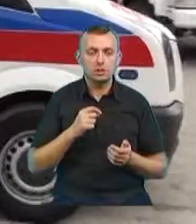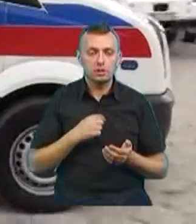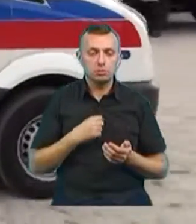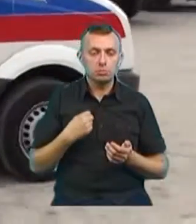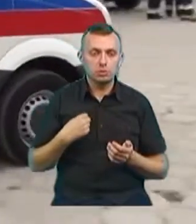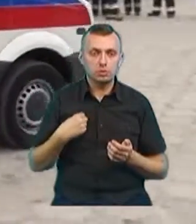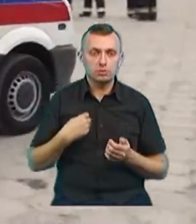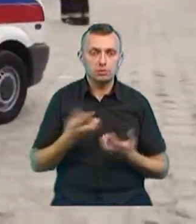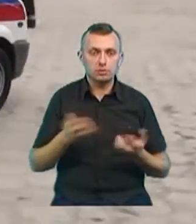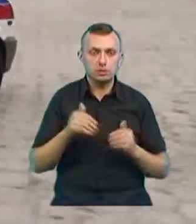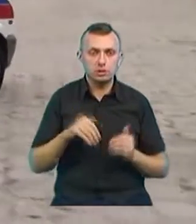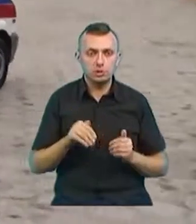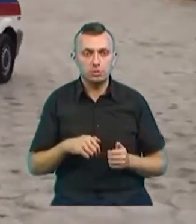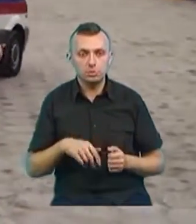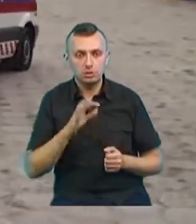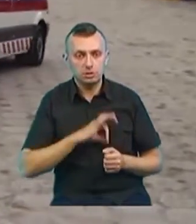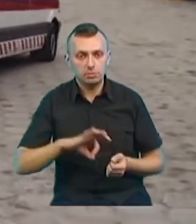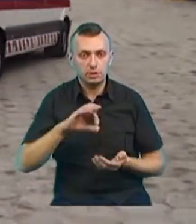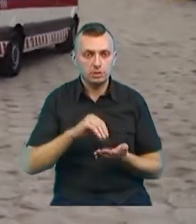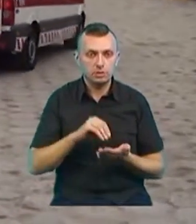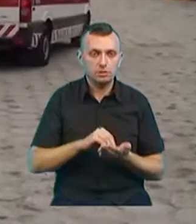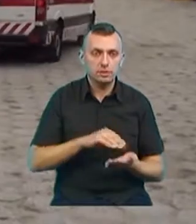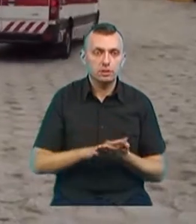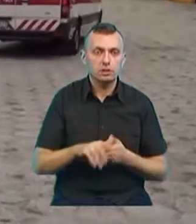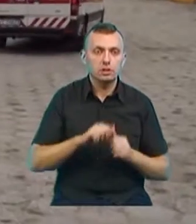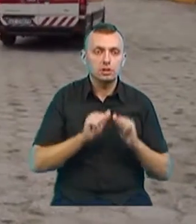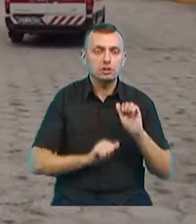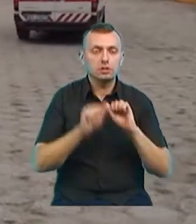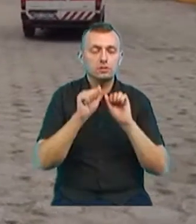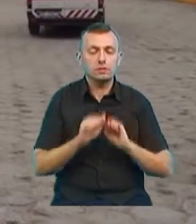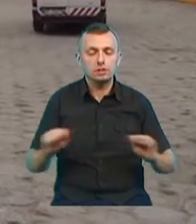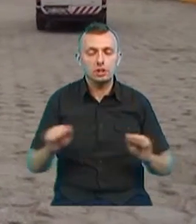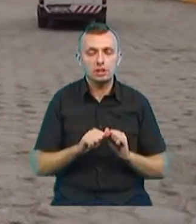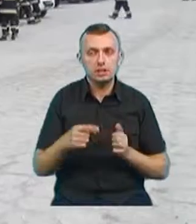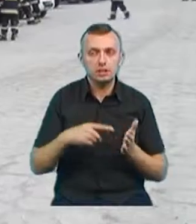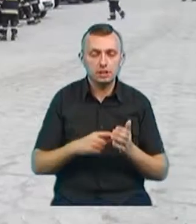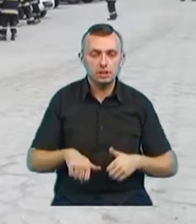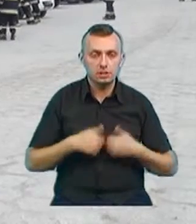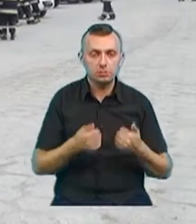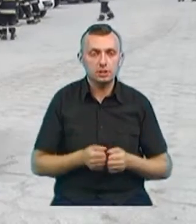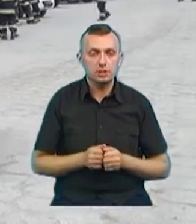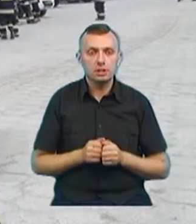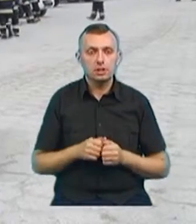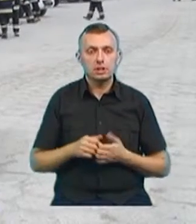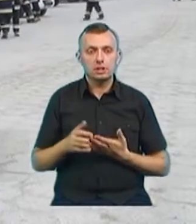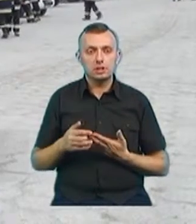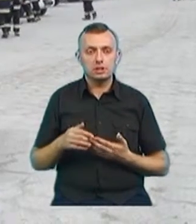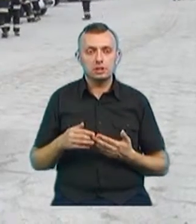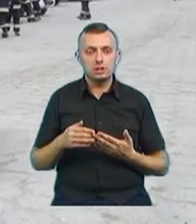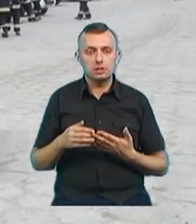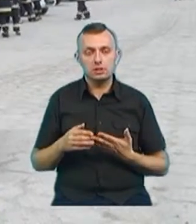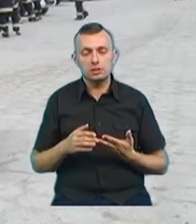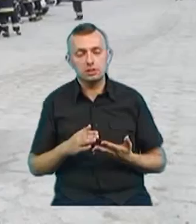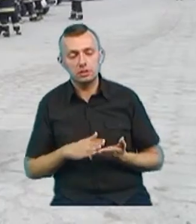gaśniczą. Po ćwiczeniach wszystkie jednostki wróciły do punktu koncentracyjnego, gdzie podsumowano ćwiczenia. Ćwiczenia miały na celu